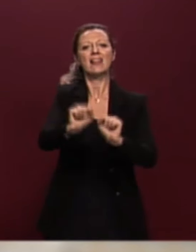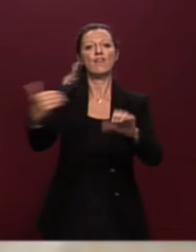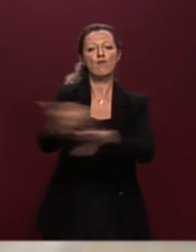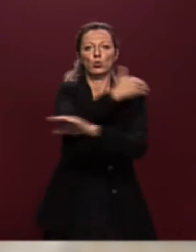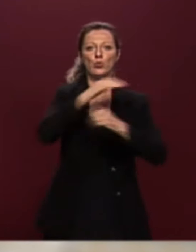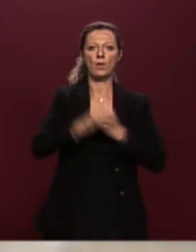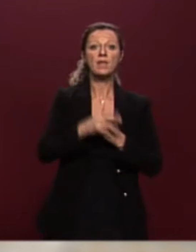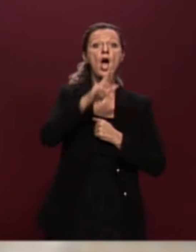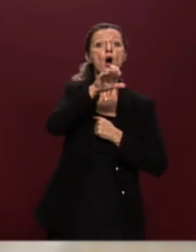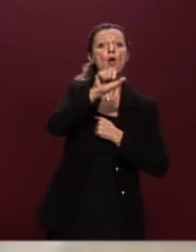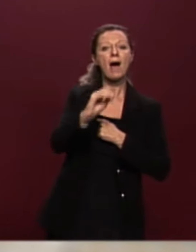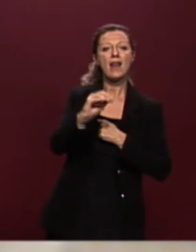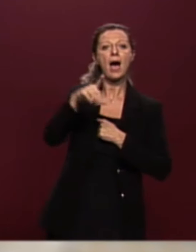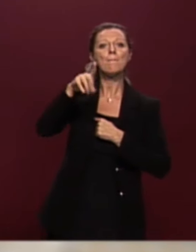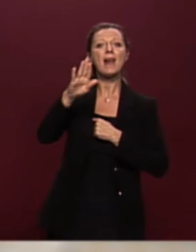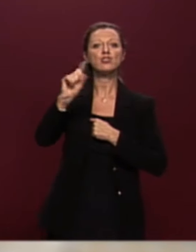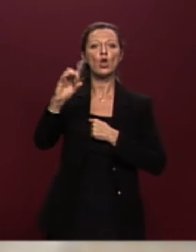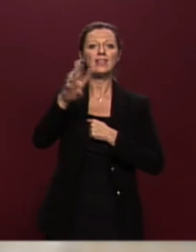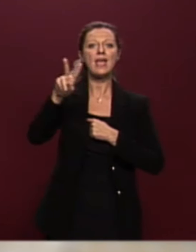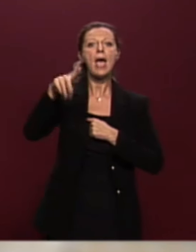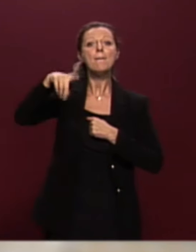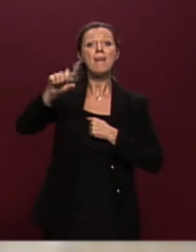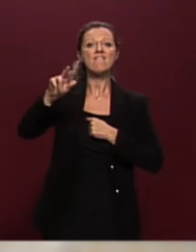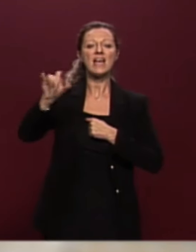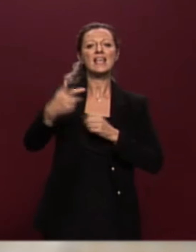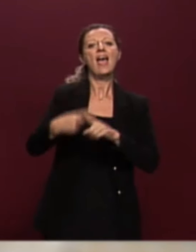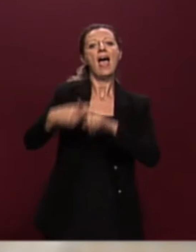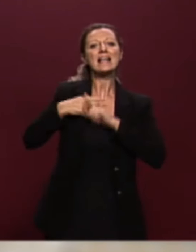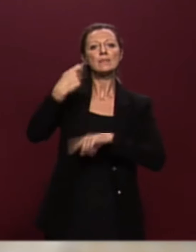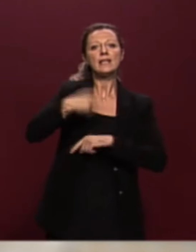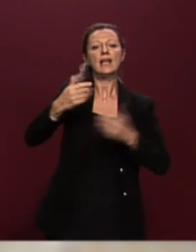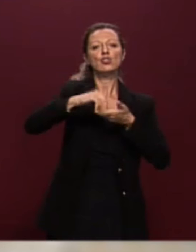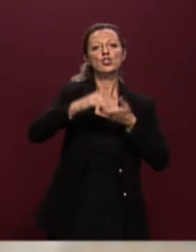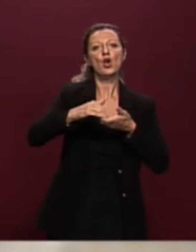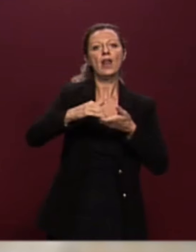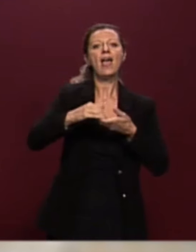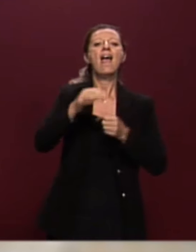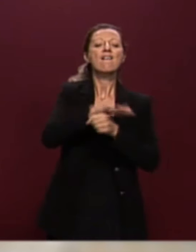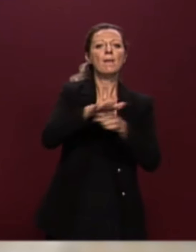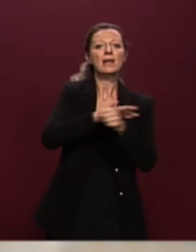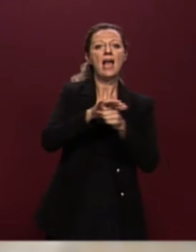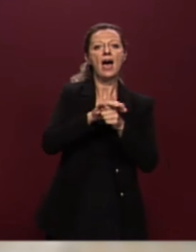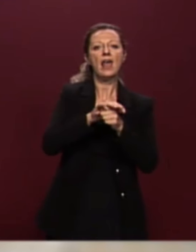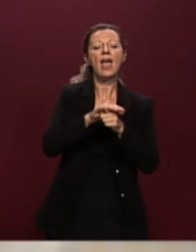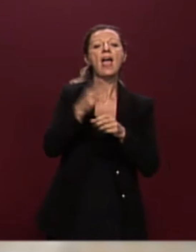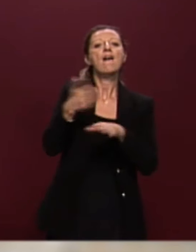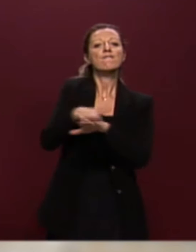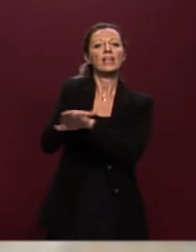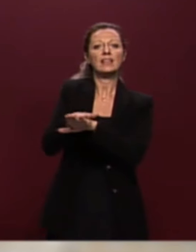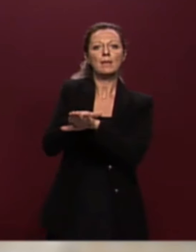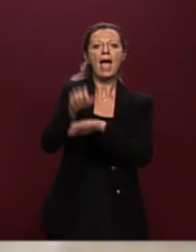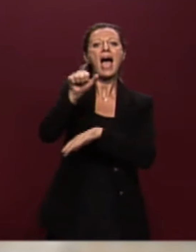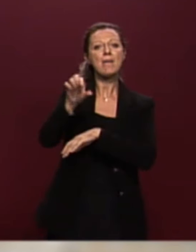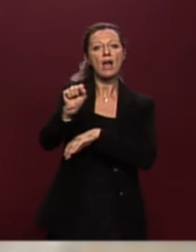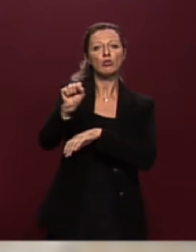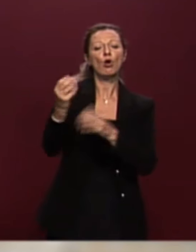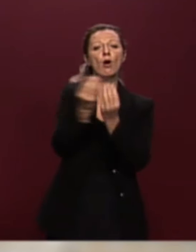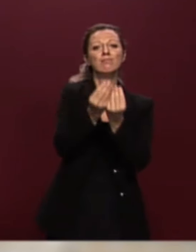Romana Blasotti Pavesi, ex presidente dell'Associazione Familiare Vittime dell'Amianto, scomparsa l'11